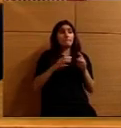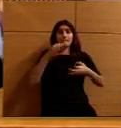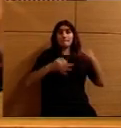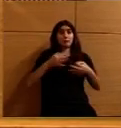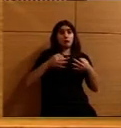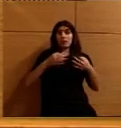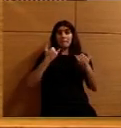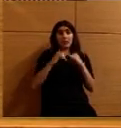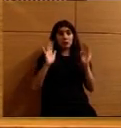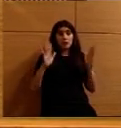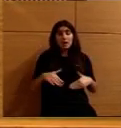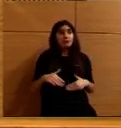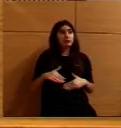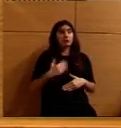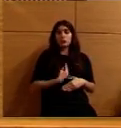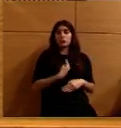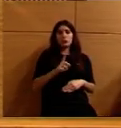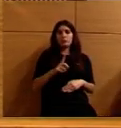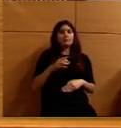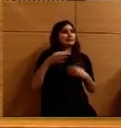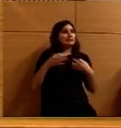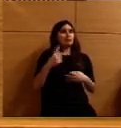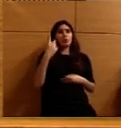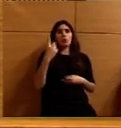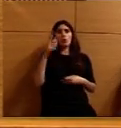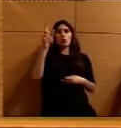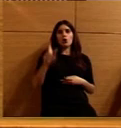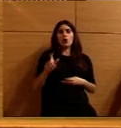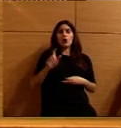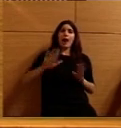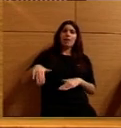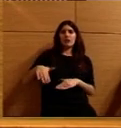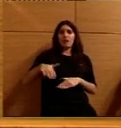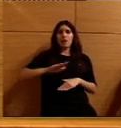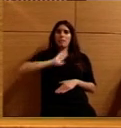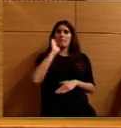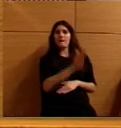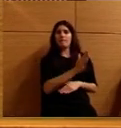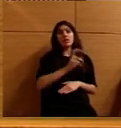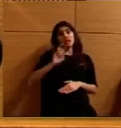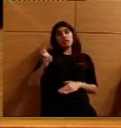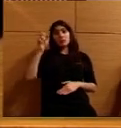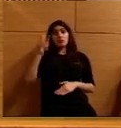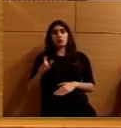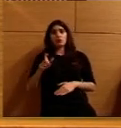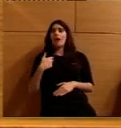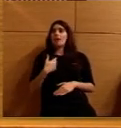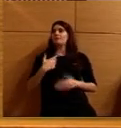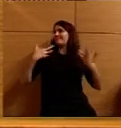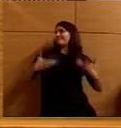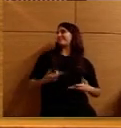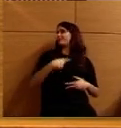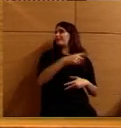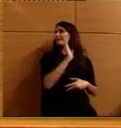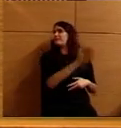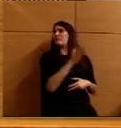no són pacífiques, no te preocupes, que sempre n'hi ha uno de nosaltres que va a la foguera i uno de nosaltres que està encantat que vaig a la